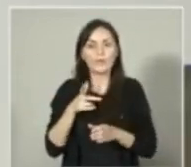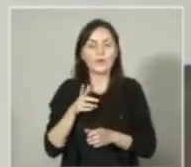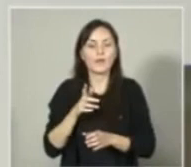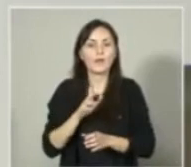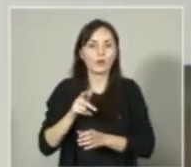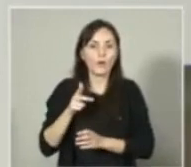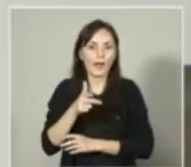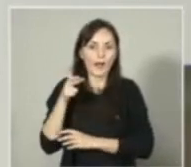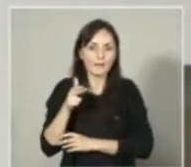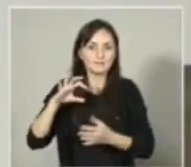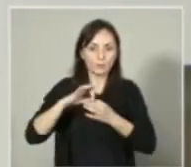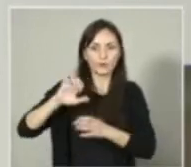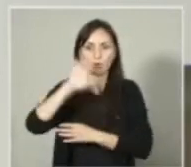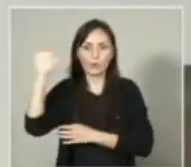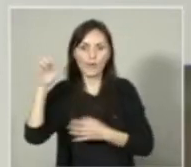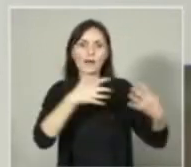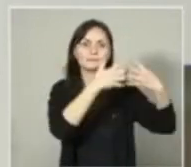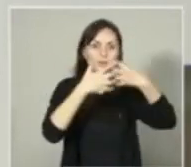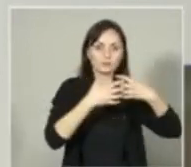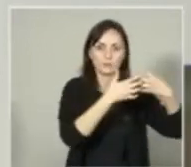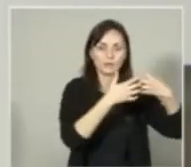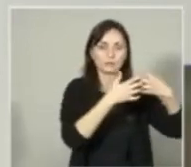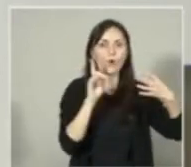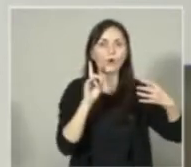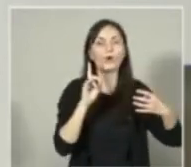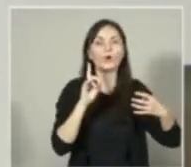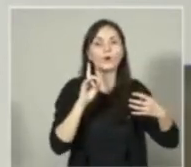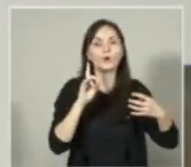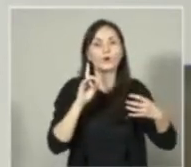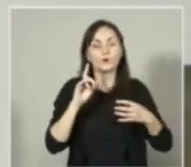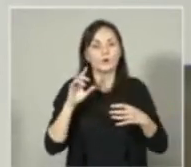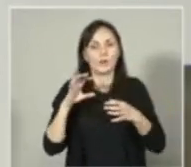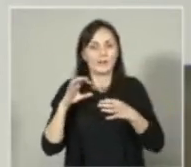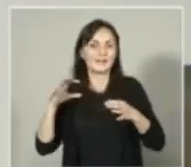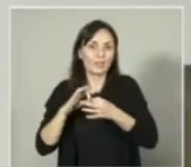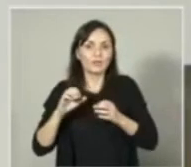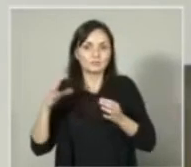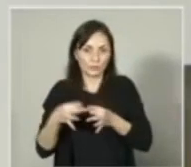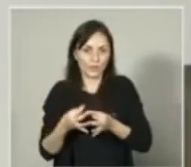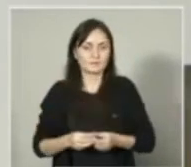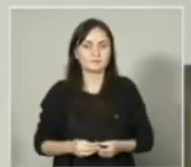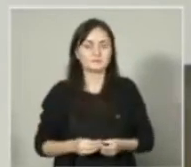Europea, Estats Units i o les Nacions Unides. Doncs bé,